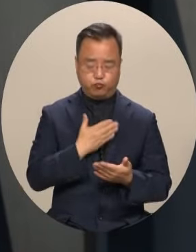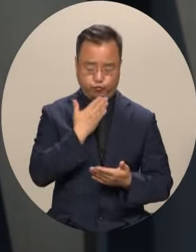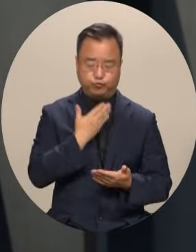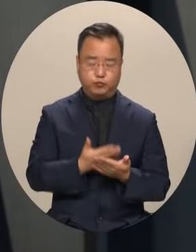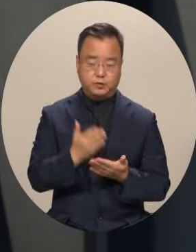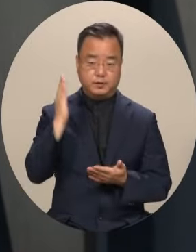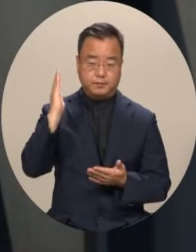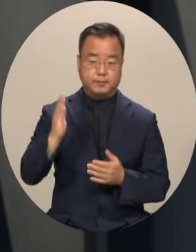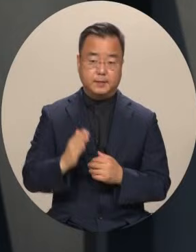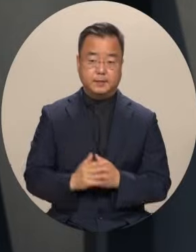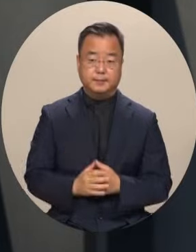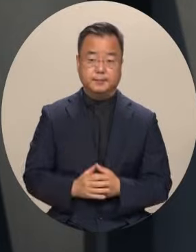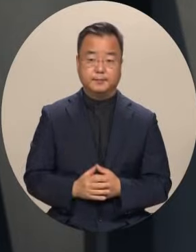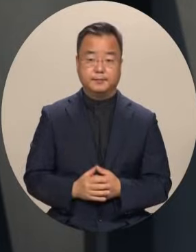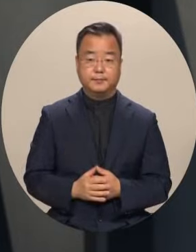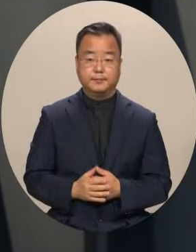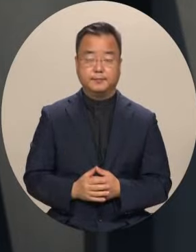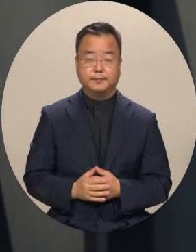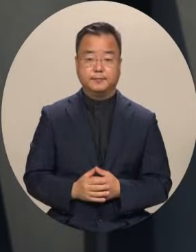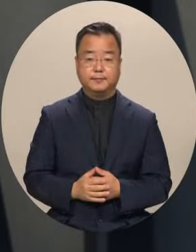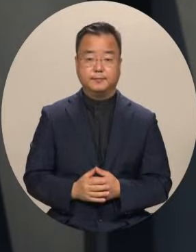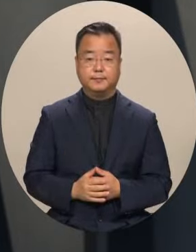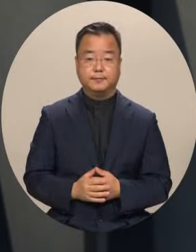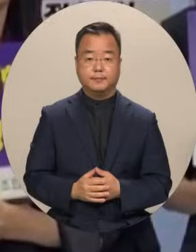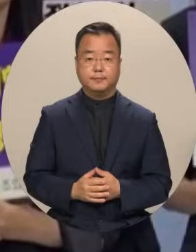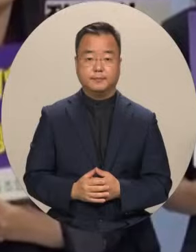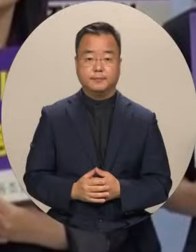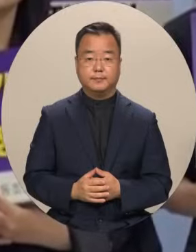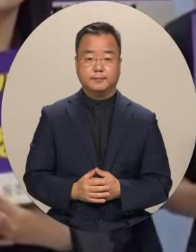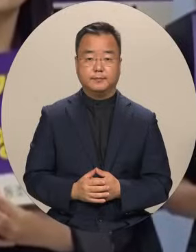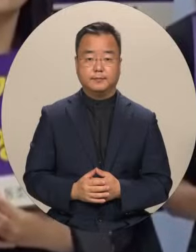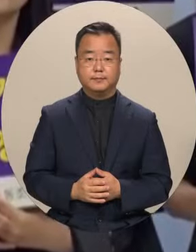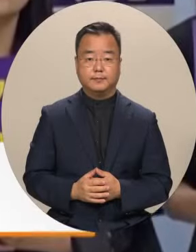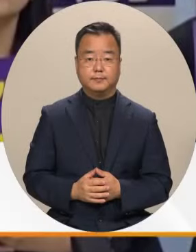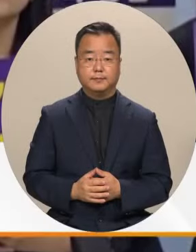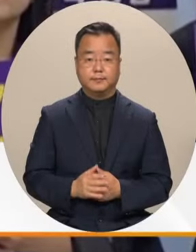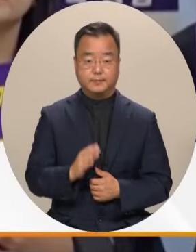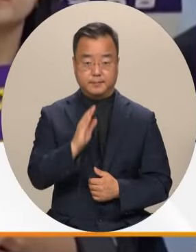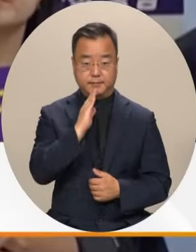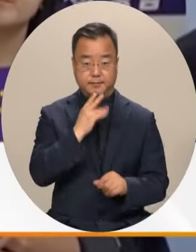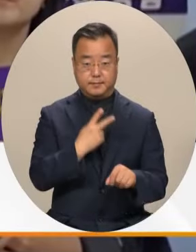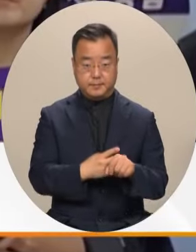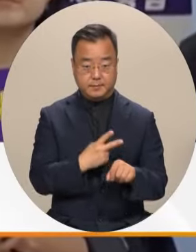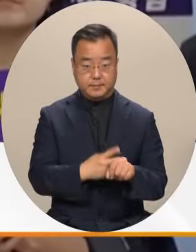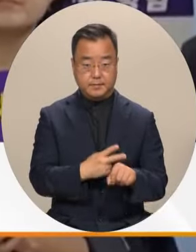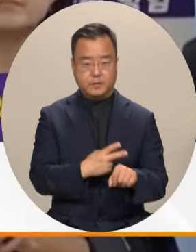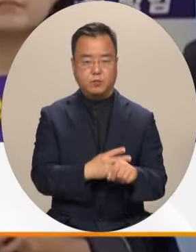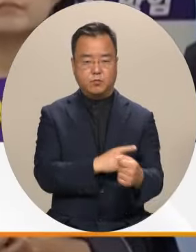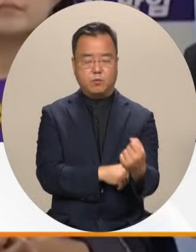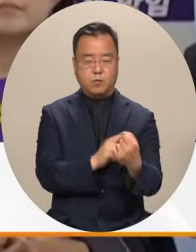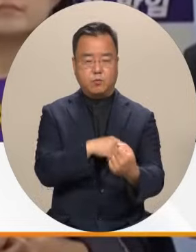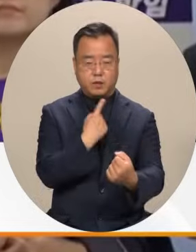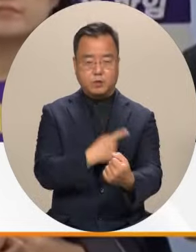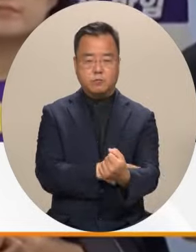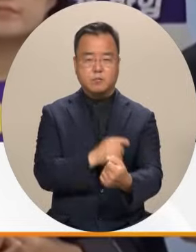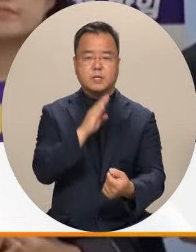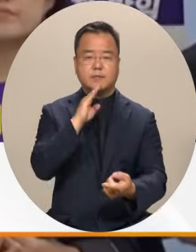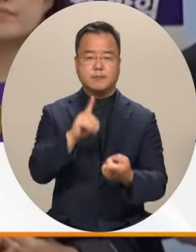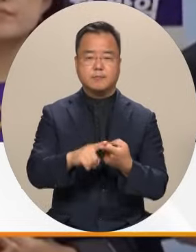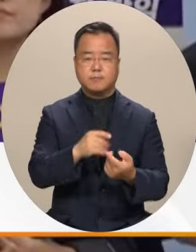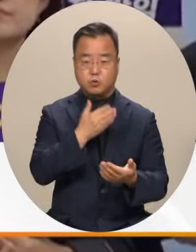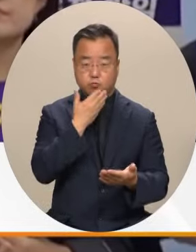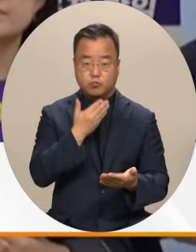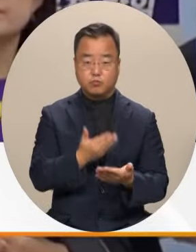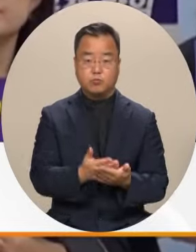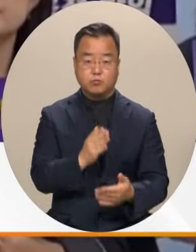발언을 했었는데 직접 한번 들어보시죠 물론 선생님의 교권 권리 당연히